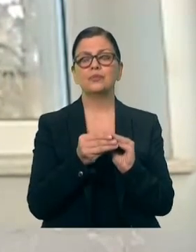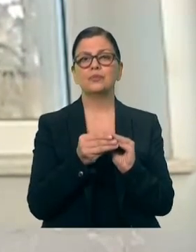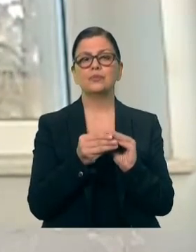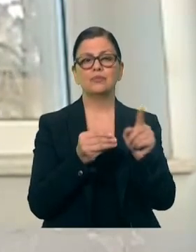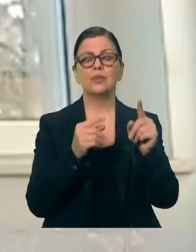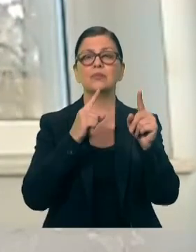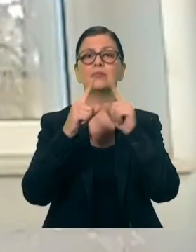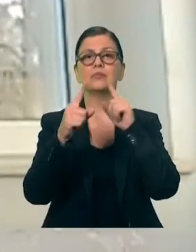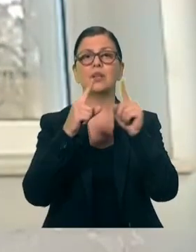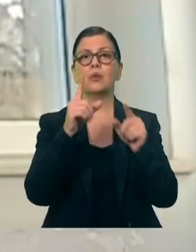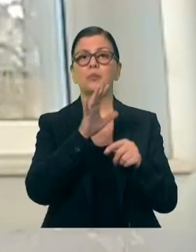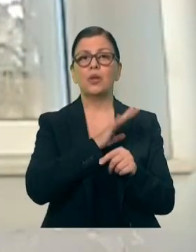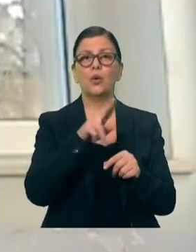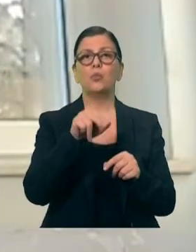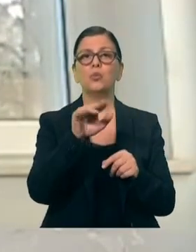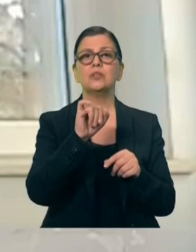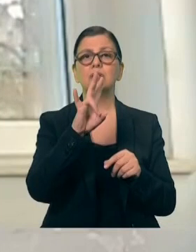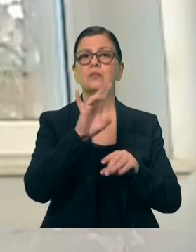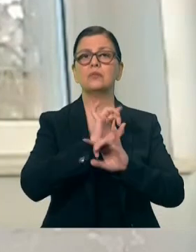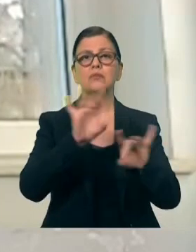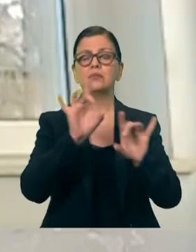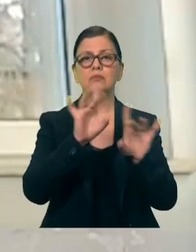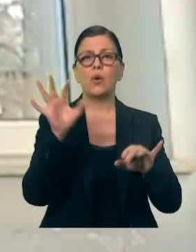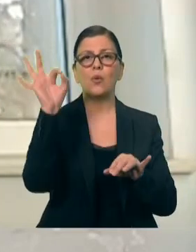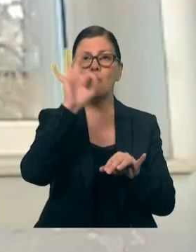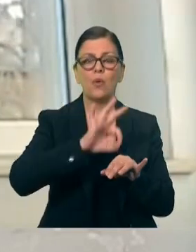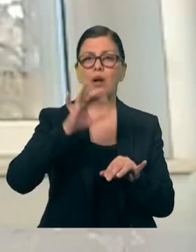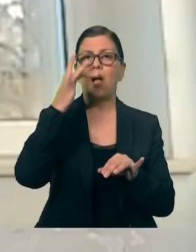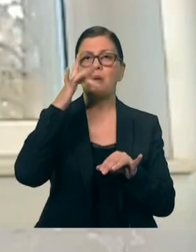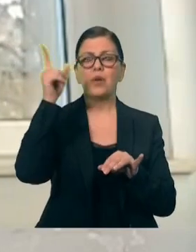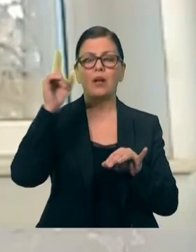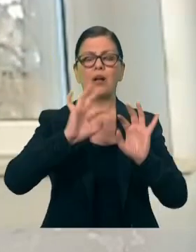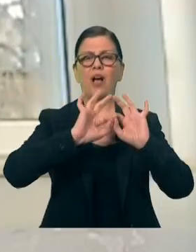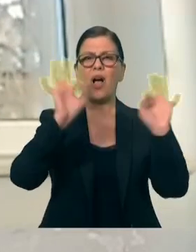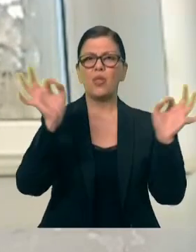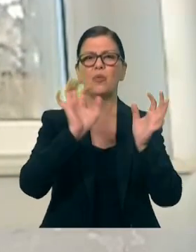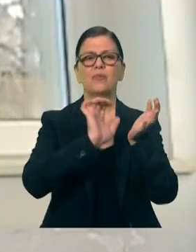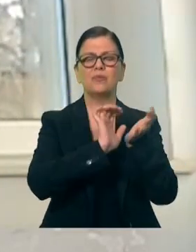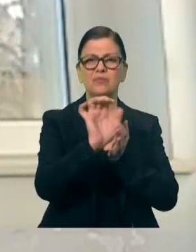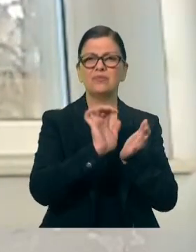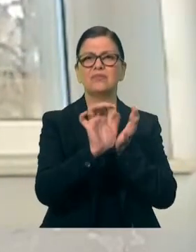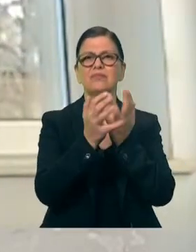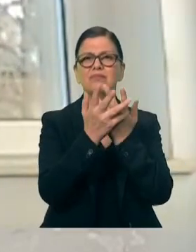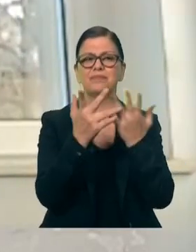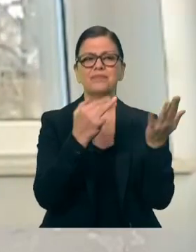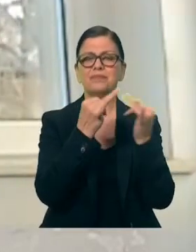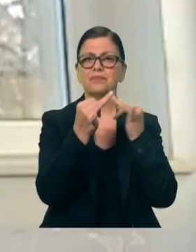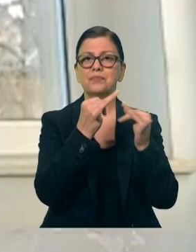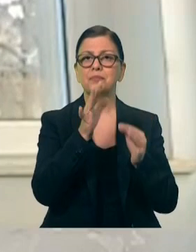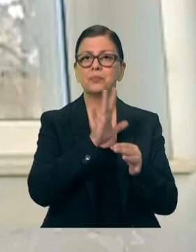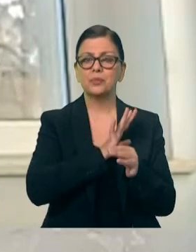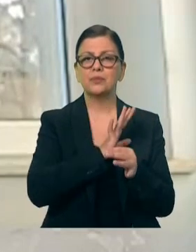da Putin hətta Qərbi nüvə silahı ilə də hədələdi və düşünürəm ki,